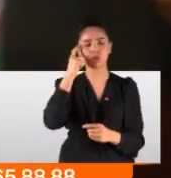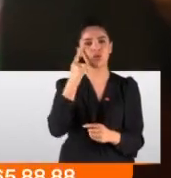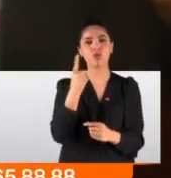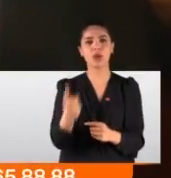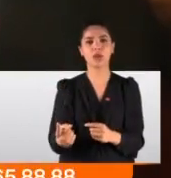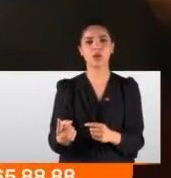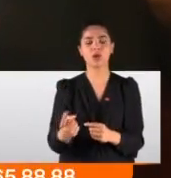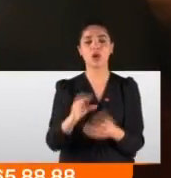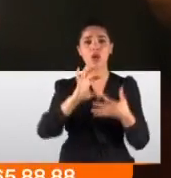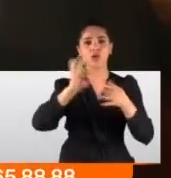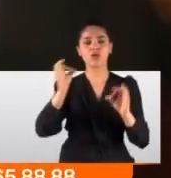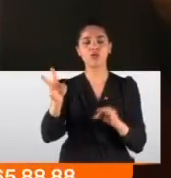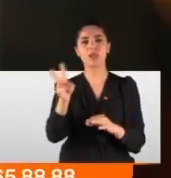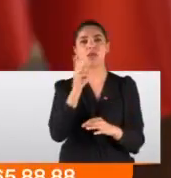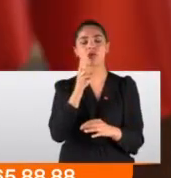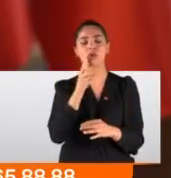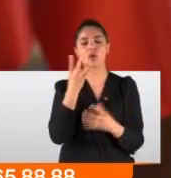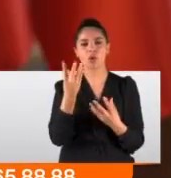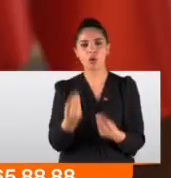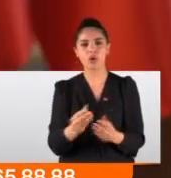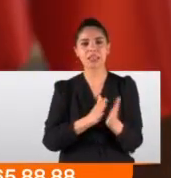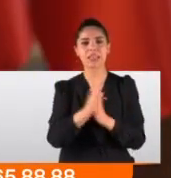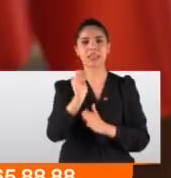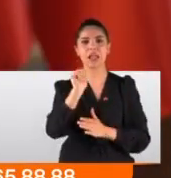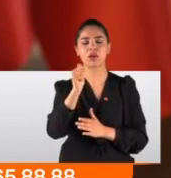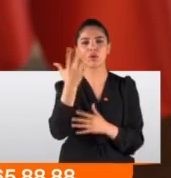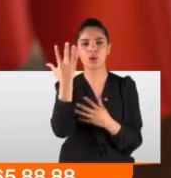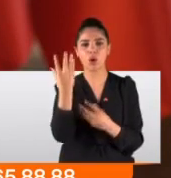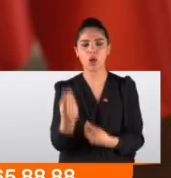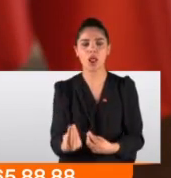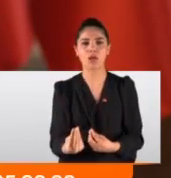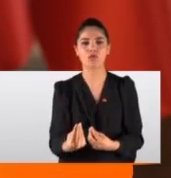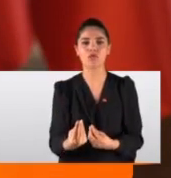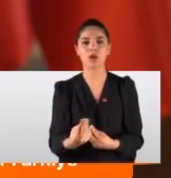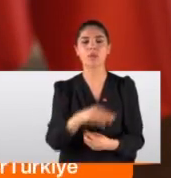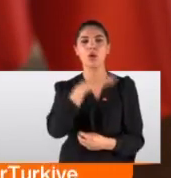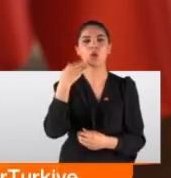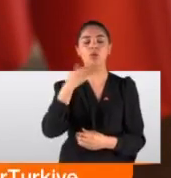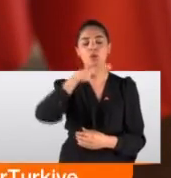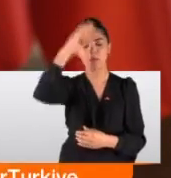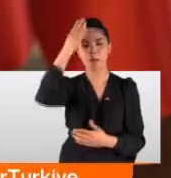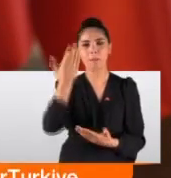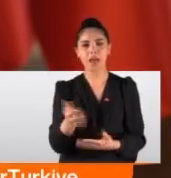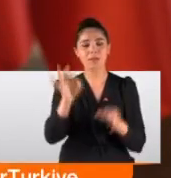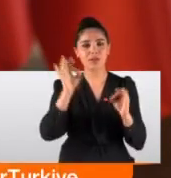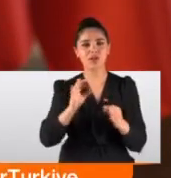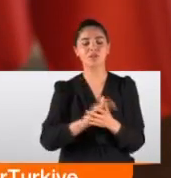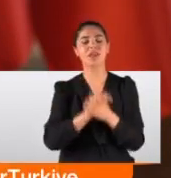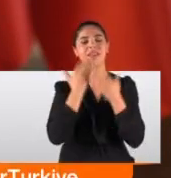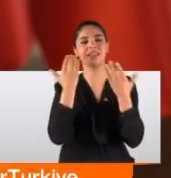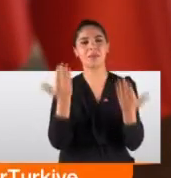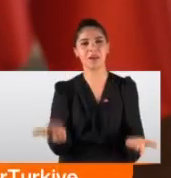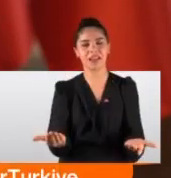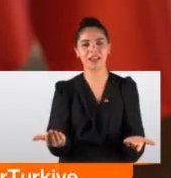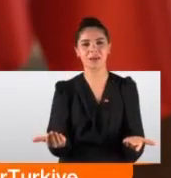düşüncelerle sözlerime son verirken Salı günü vasıl olacağımız Kurban Bayramınızı şimdiden tebrik